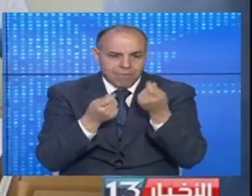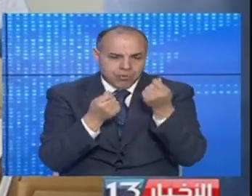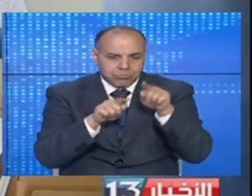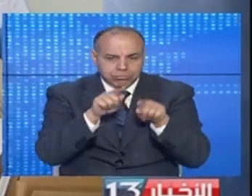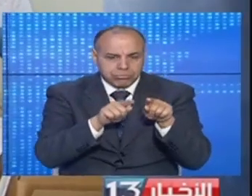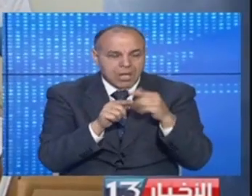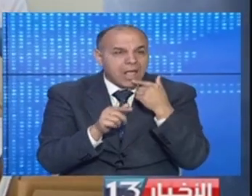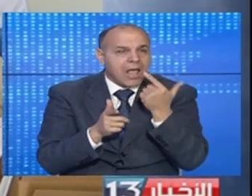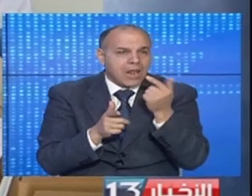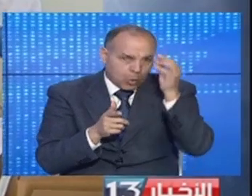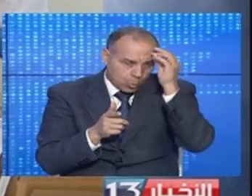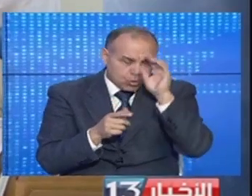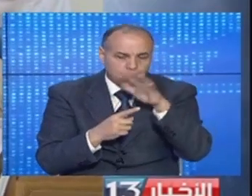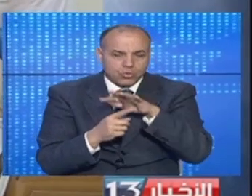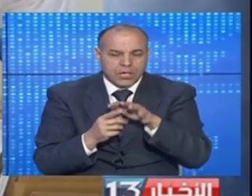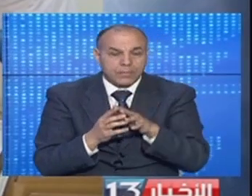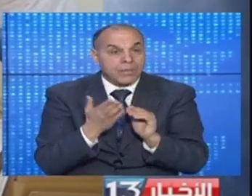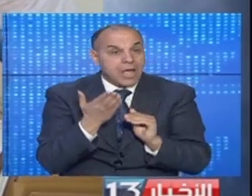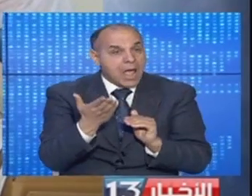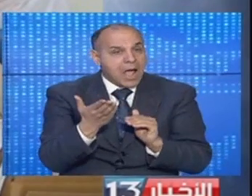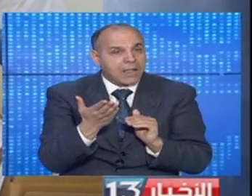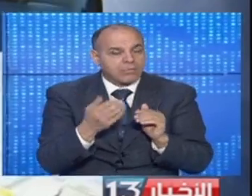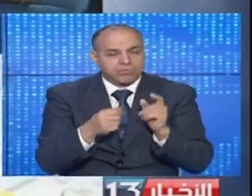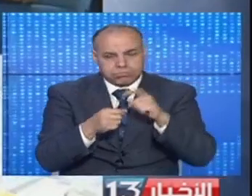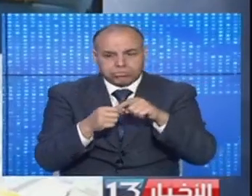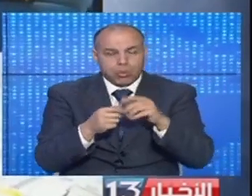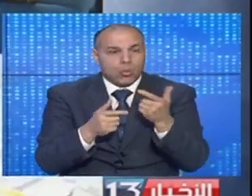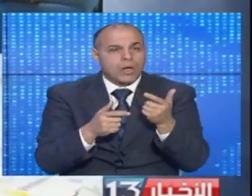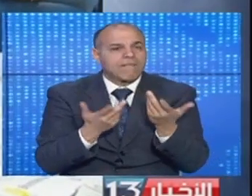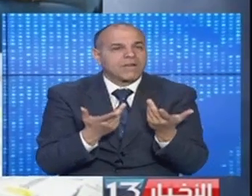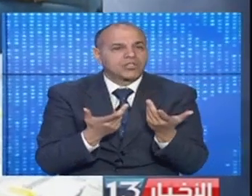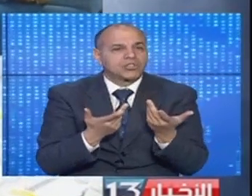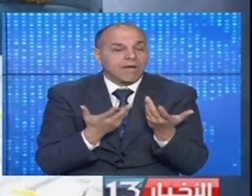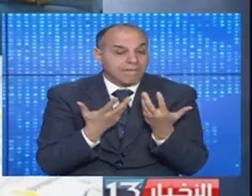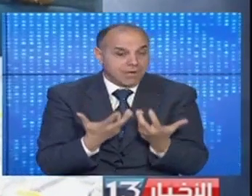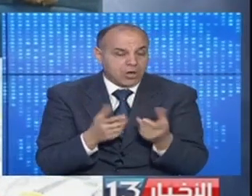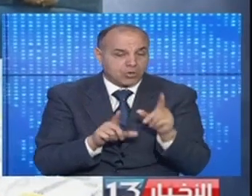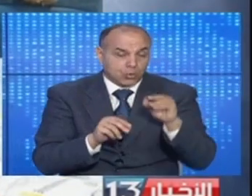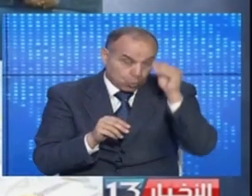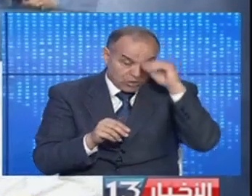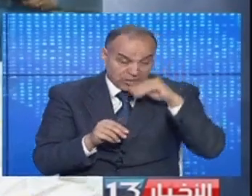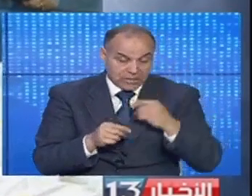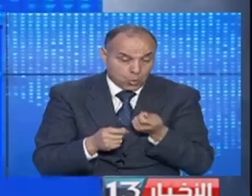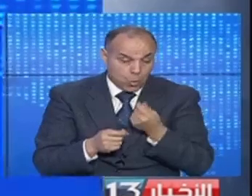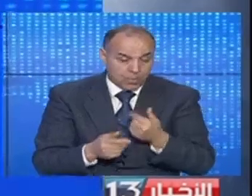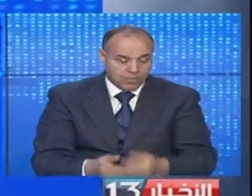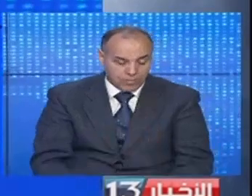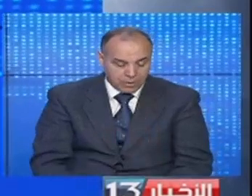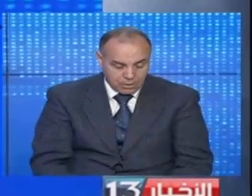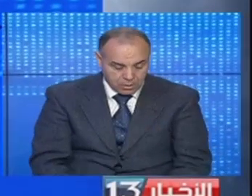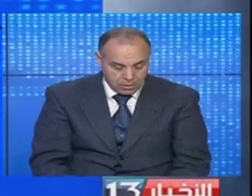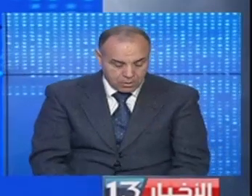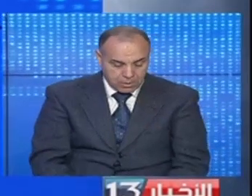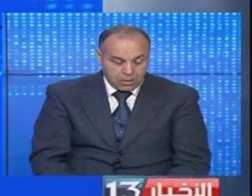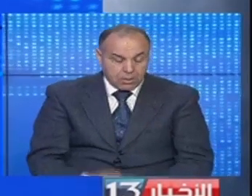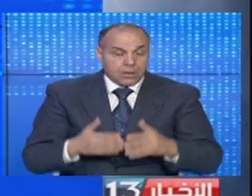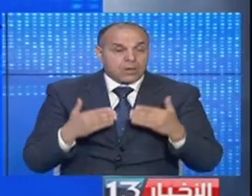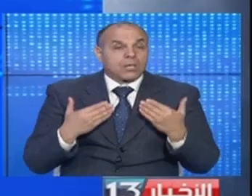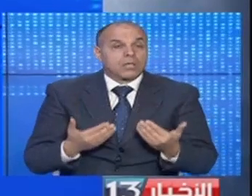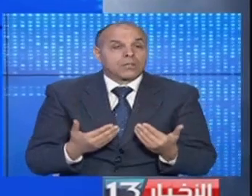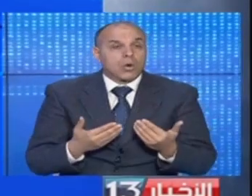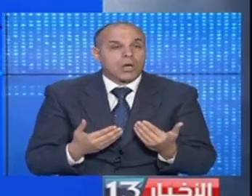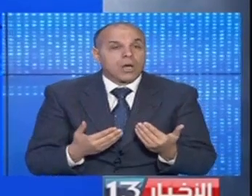طابعها الوطني والاجتماعي كما تغطي جزء كبير من حاجه السوق الوطنيه نتطرق الان